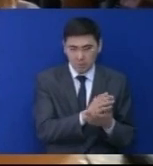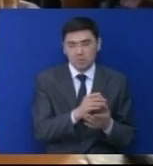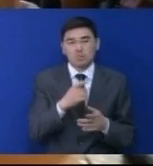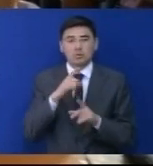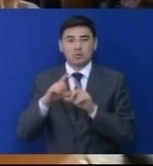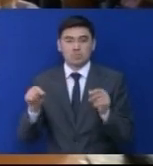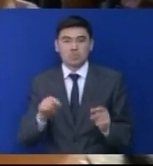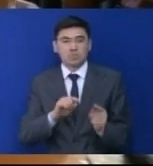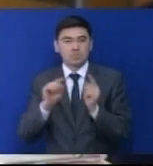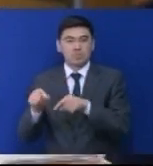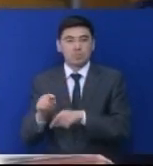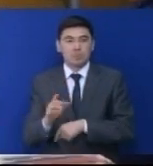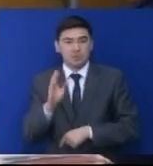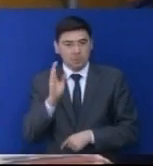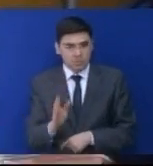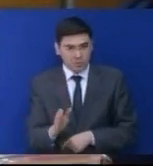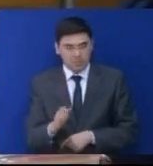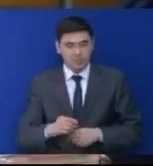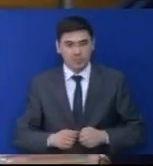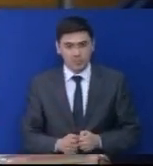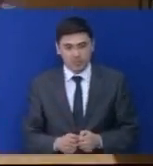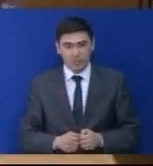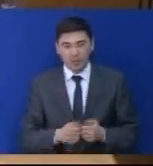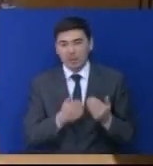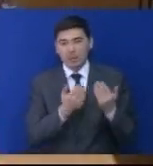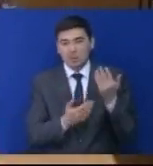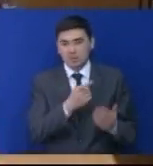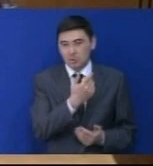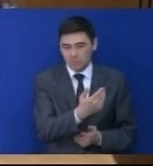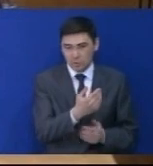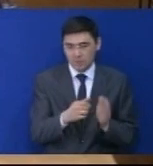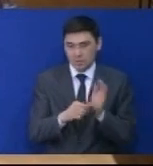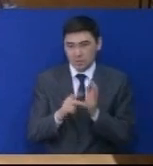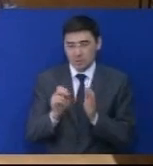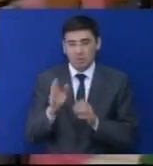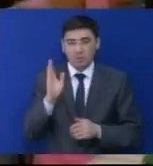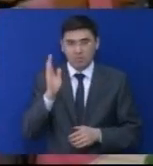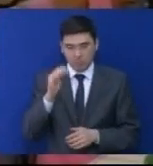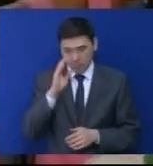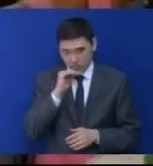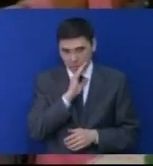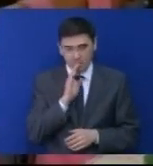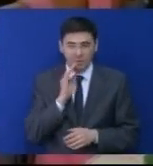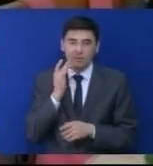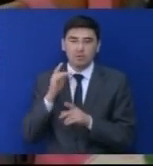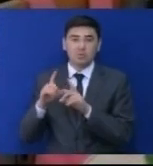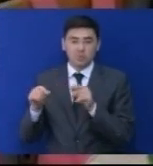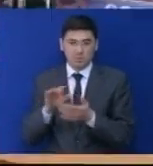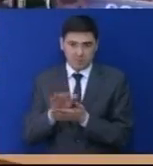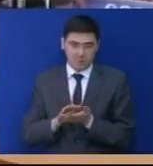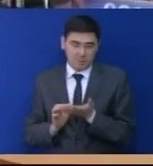айларында 6 жасқа толатын болса, оның ата-анасы жалпы білім беретін мекемеге өтініш бере алады.